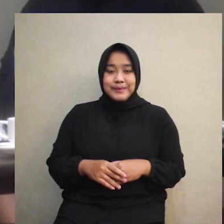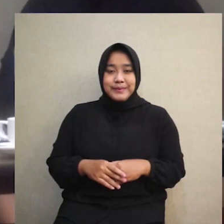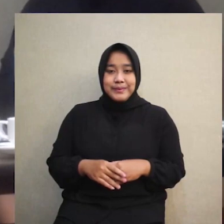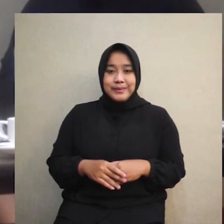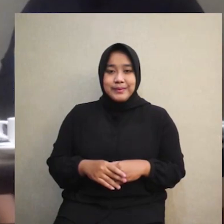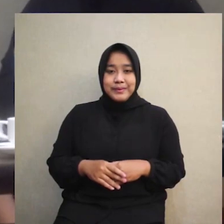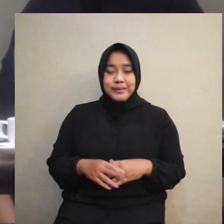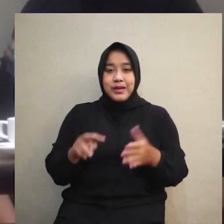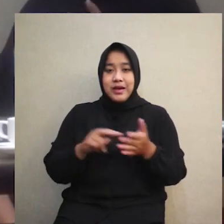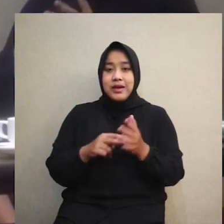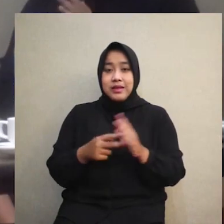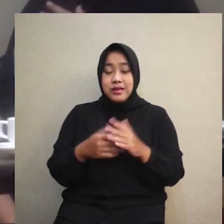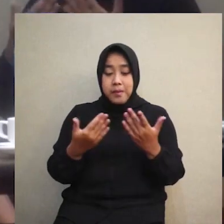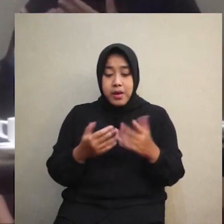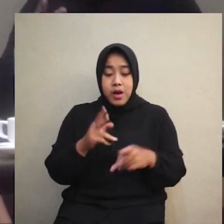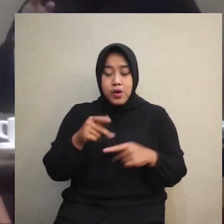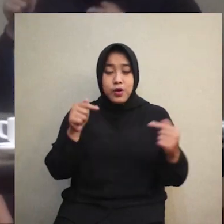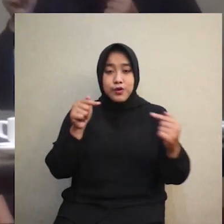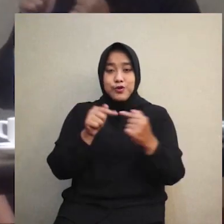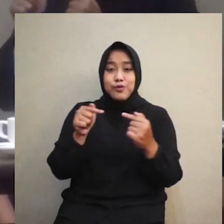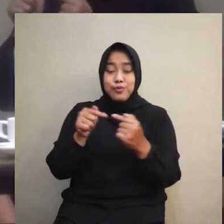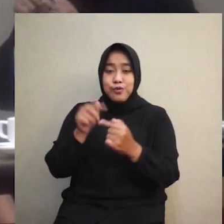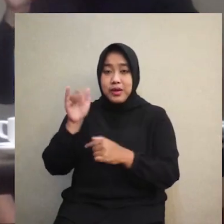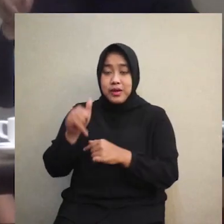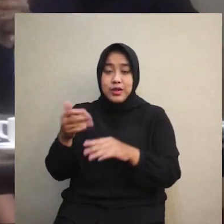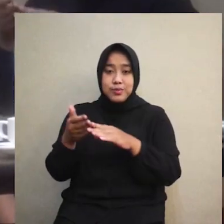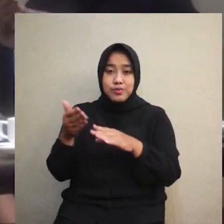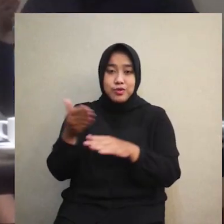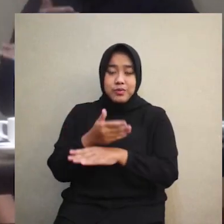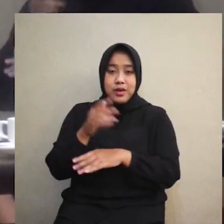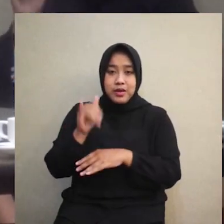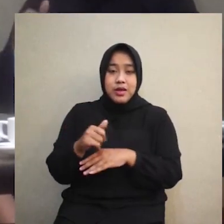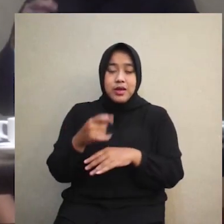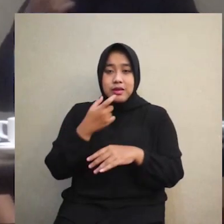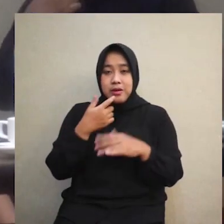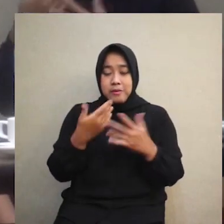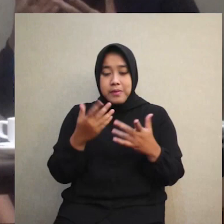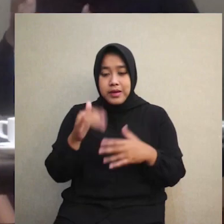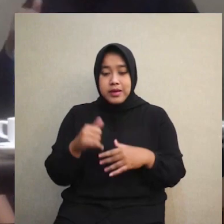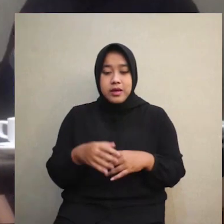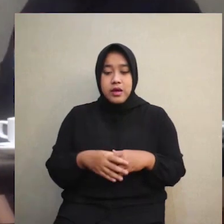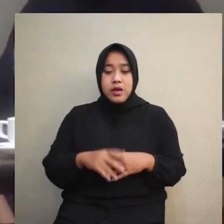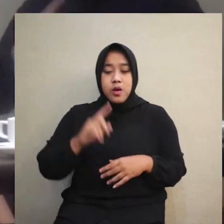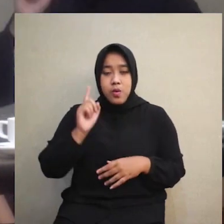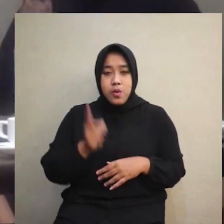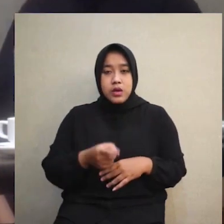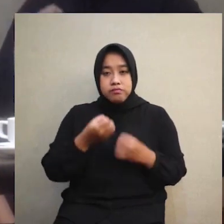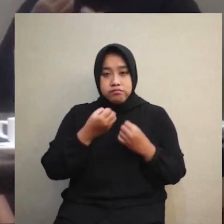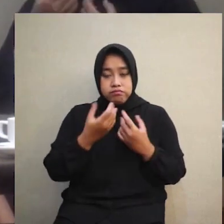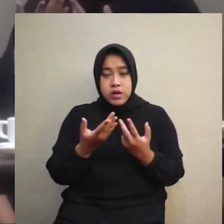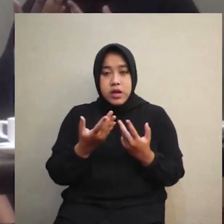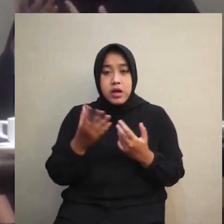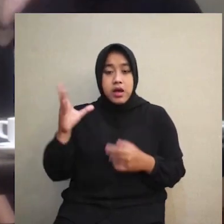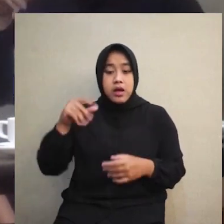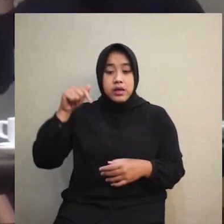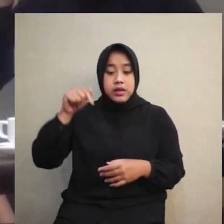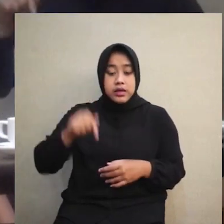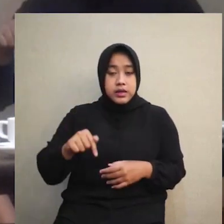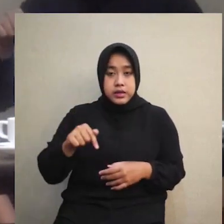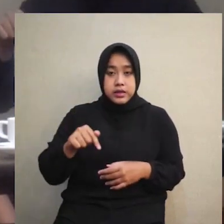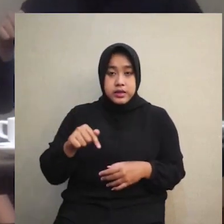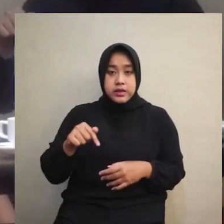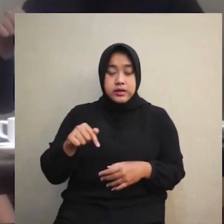artinya kalau ini dikaitkan dengan yang tadi apa namanya harus kita akui bahwa hari ini